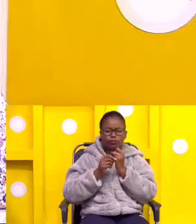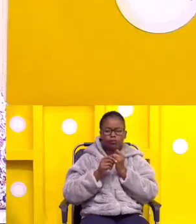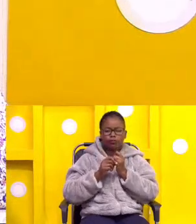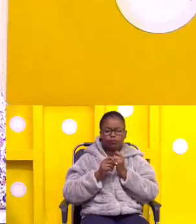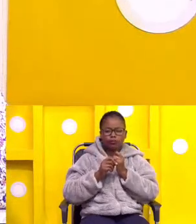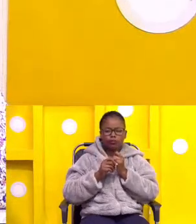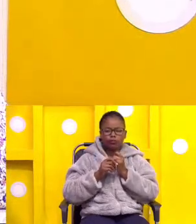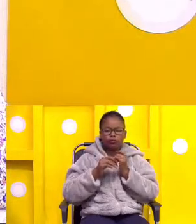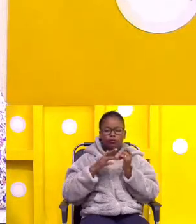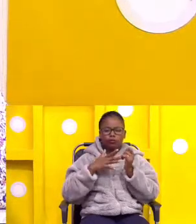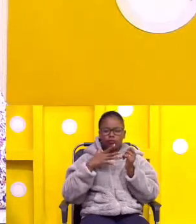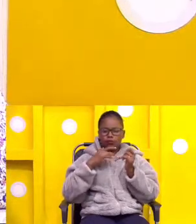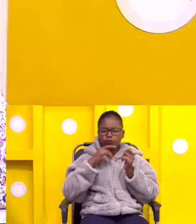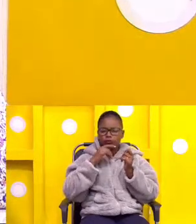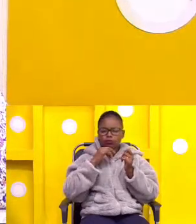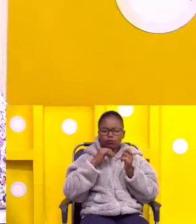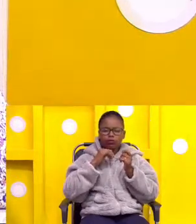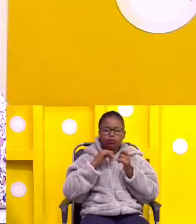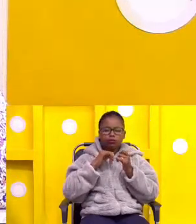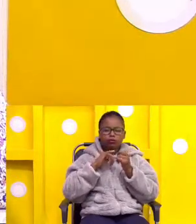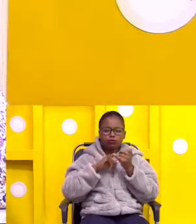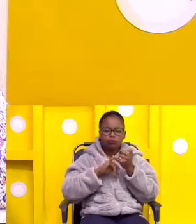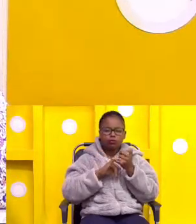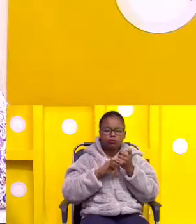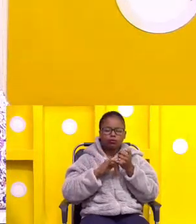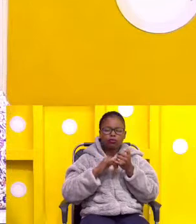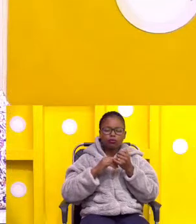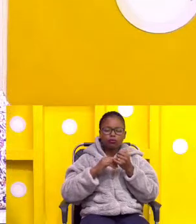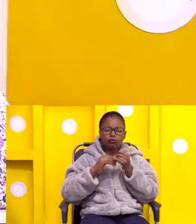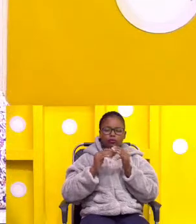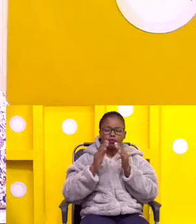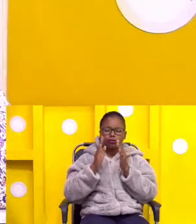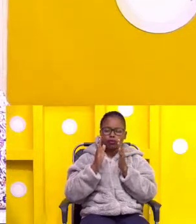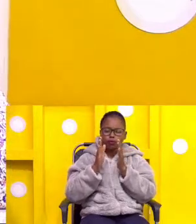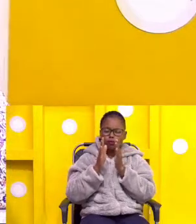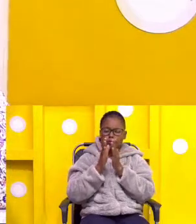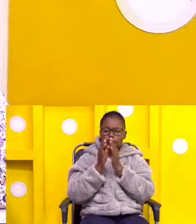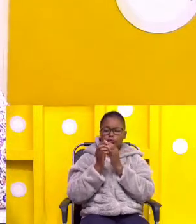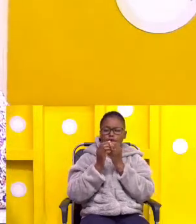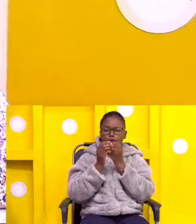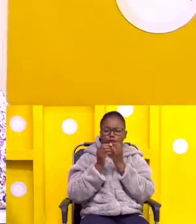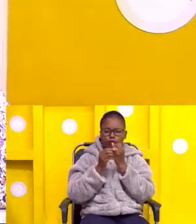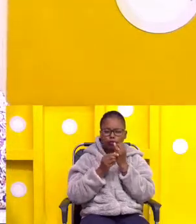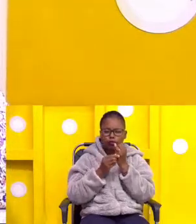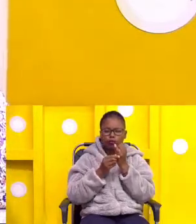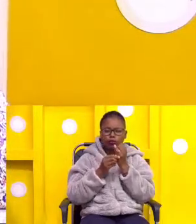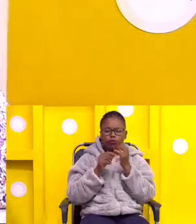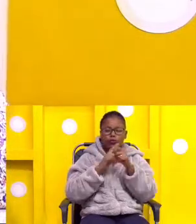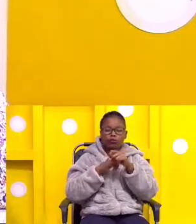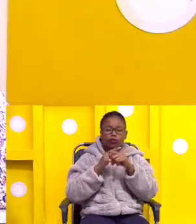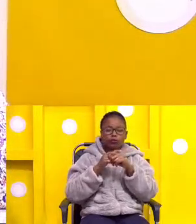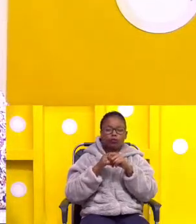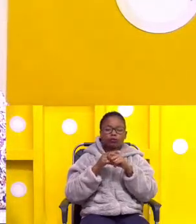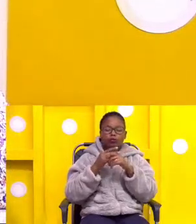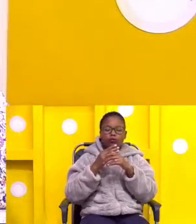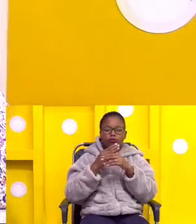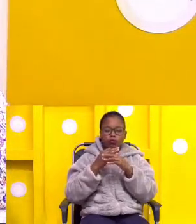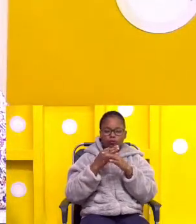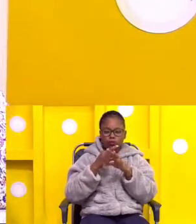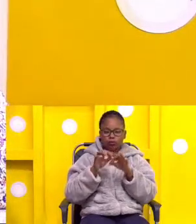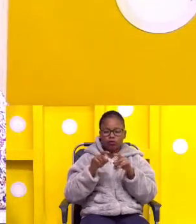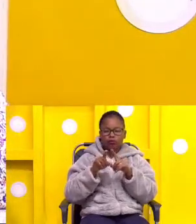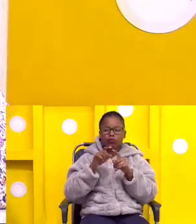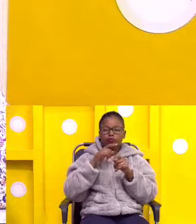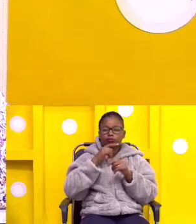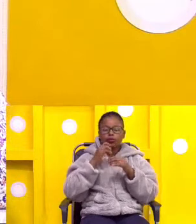Mudhuri ya kikuwa korona akia kia jirelia, kuhija akia, akiona nalea gayo kila kuohole la mwiri tu, nehona fafa wa wohole ilu.